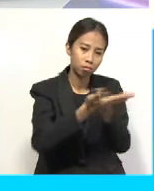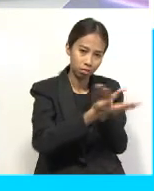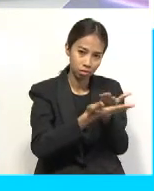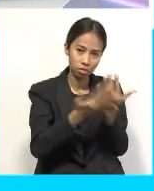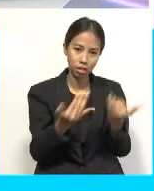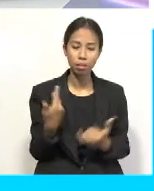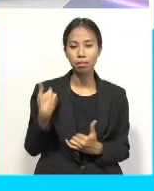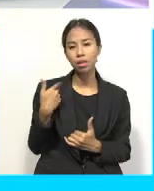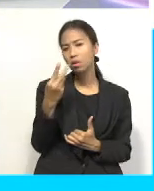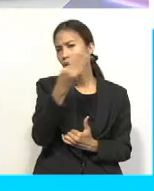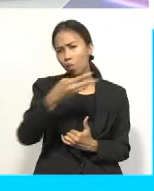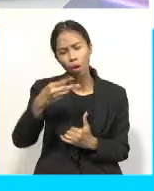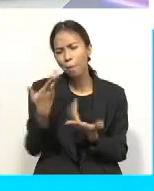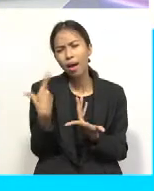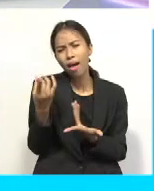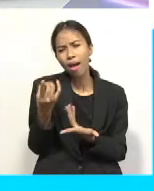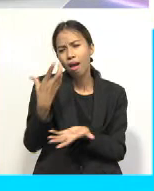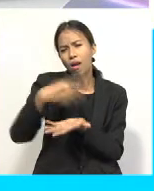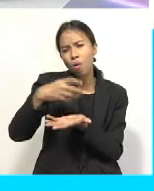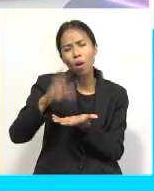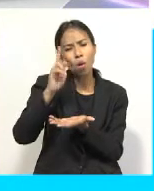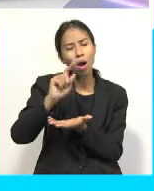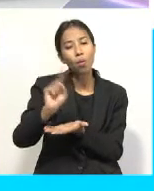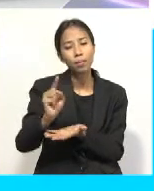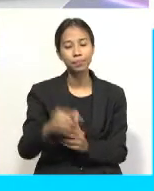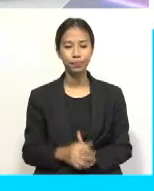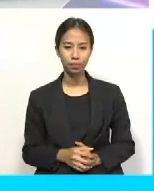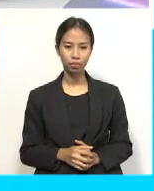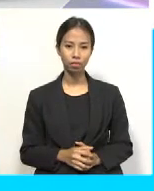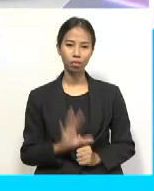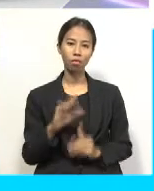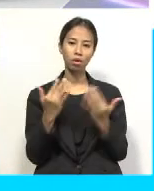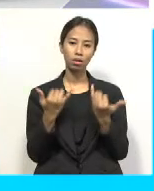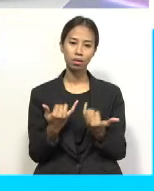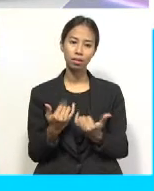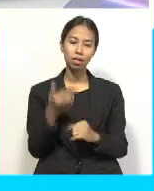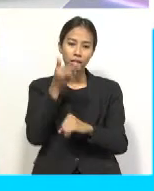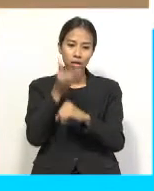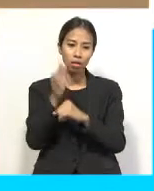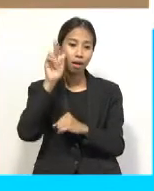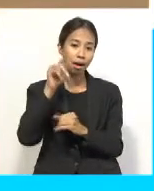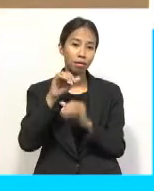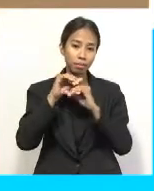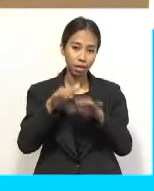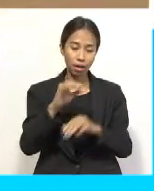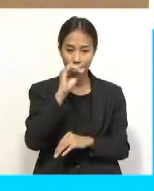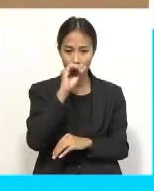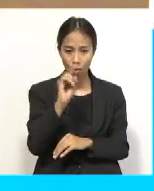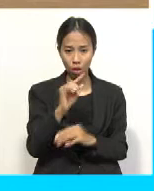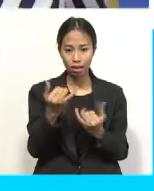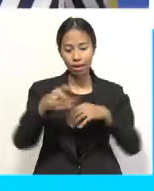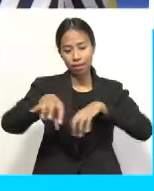ในเบื้องต้นเนี่ยมีข้อความใจความสำคัญอย่างไรบ้างอะคะ การแถลงนะครับก็คือเขาชี้แจงสาเหตุของการจัดต่อคีแคส